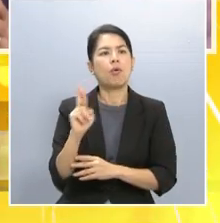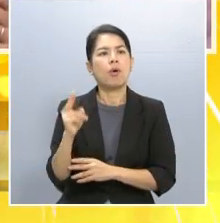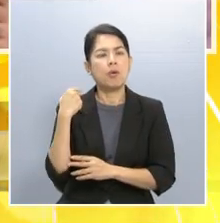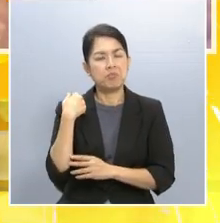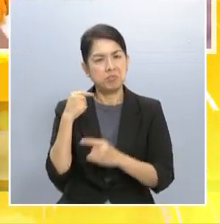ก่อนจะไปอยู่